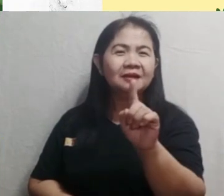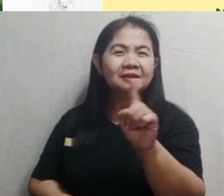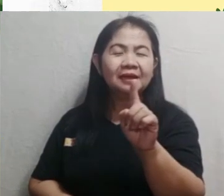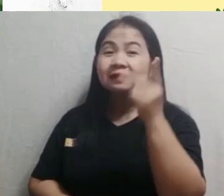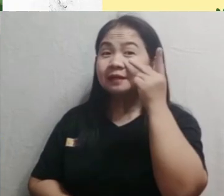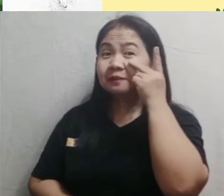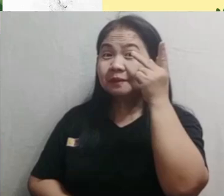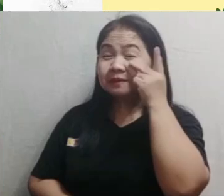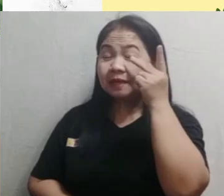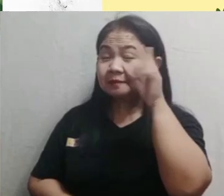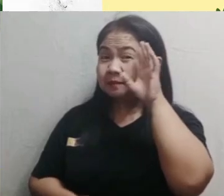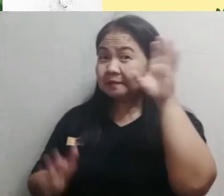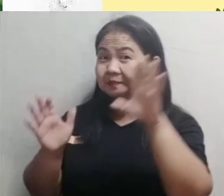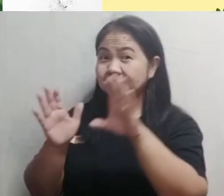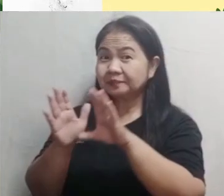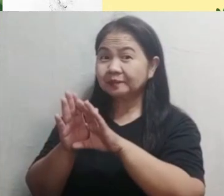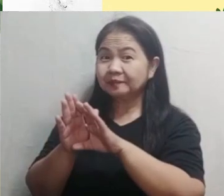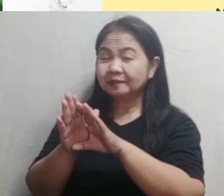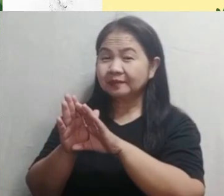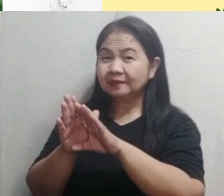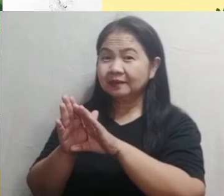Ano ang nakikita mo sa larawan?